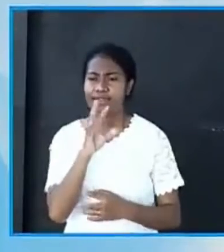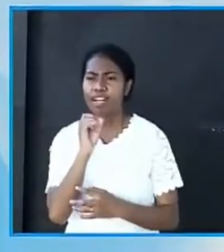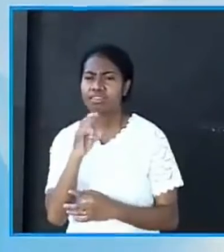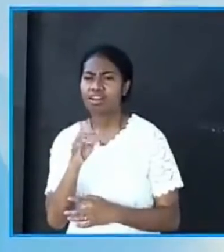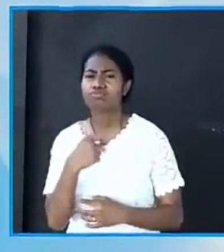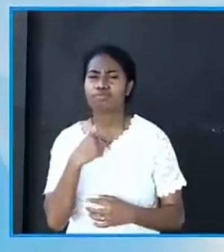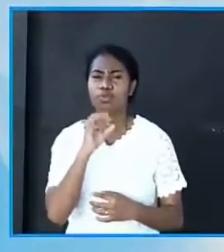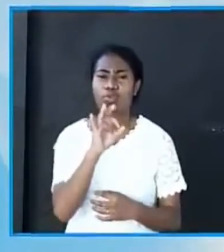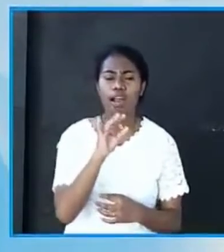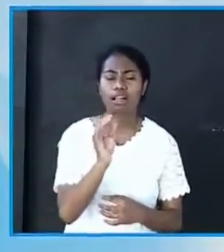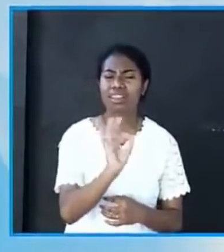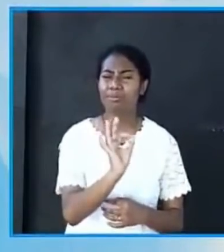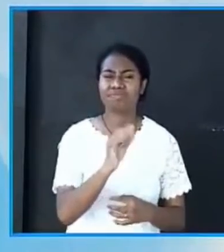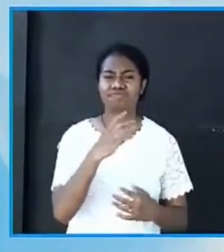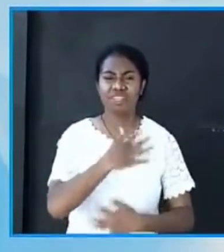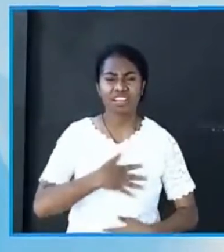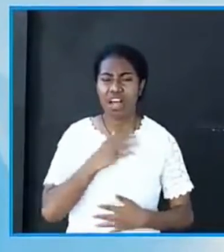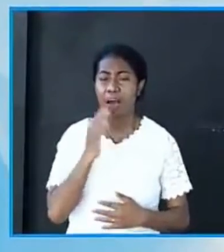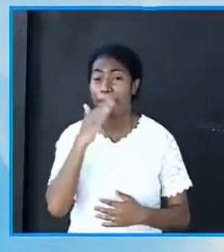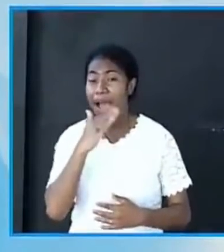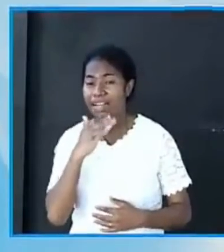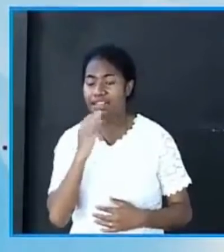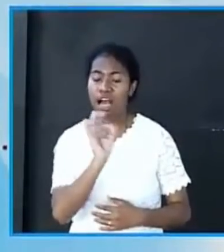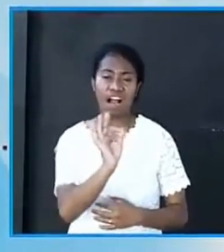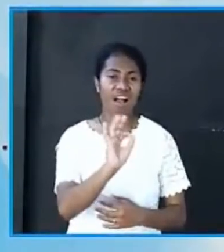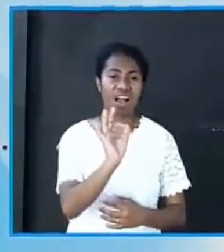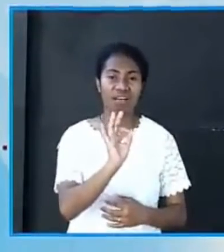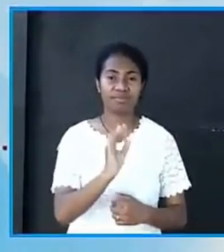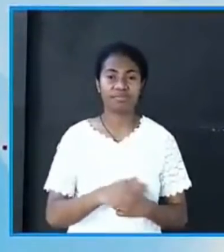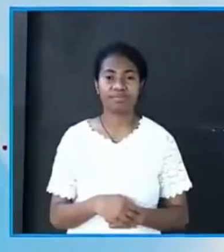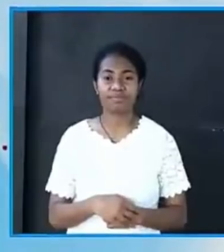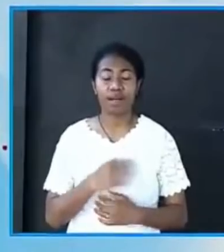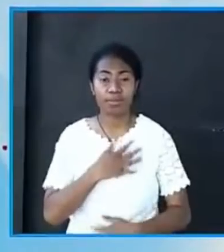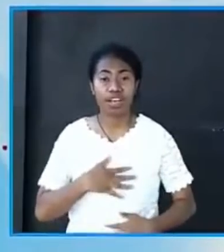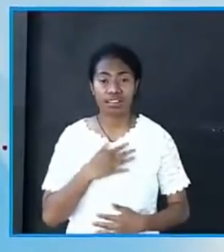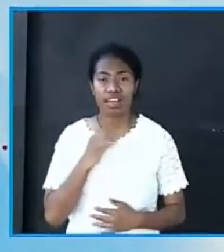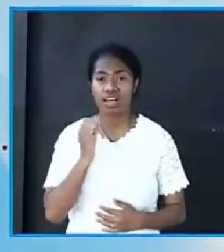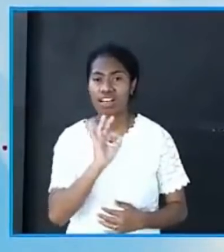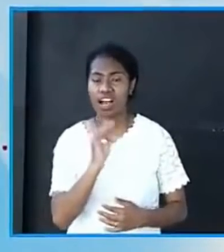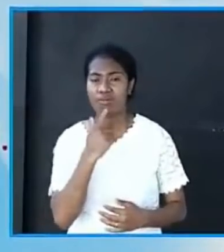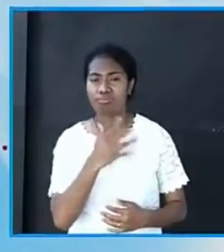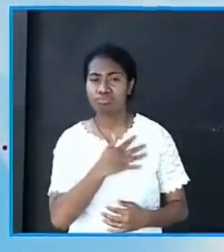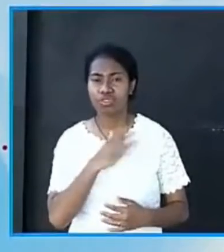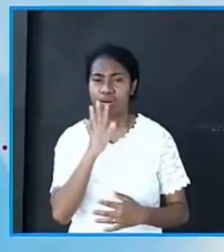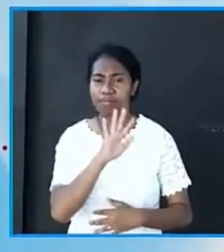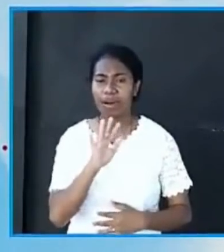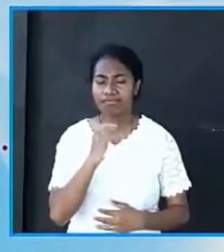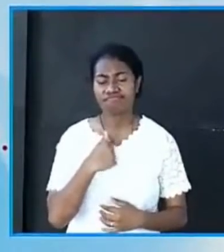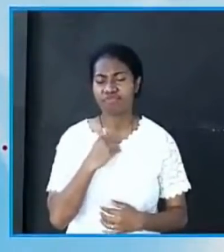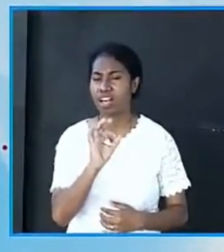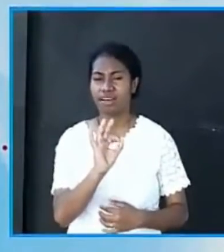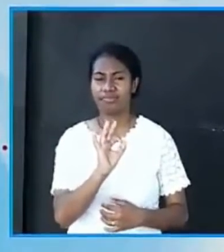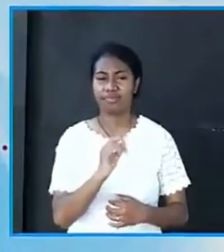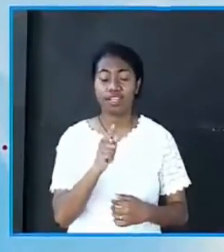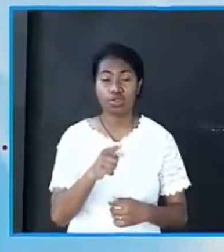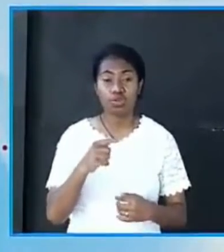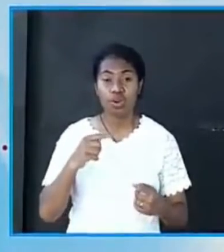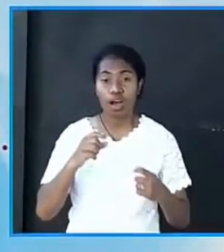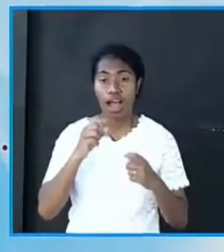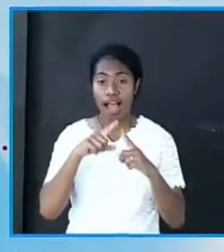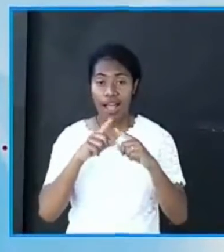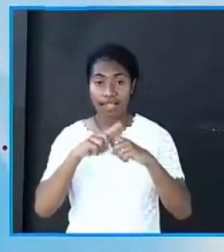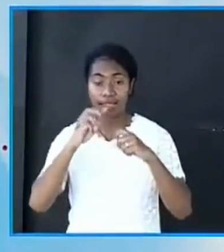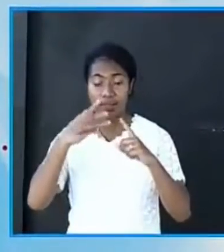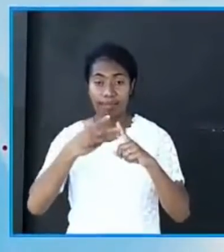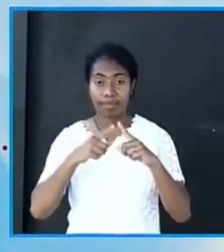tapi binatang tidak pernah berbahasa binatang tidak mungkin berbahasa dan tidak mungkin mengembangkan bahasa Itulah sebabnya tidak ada